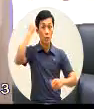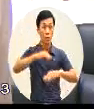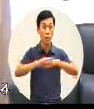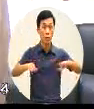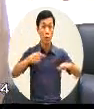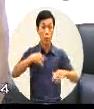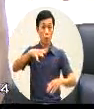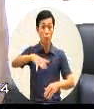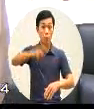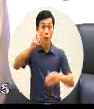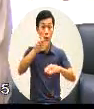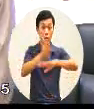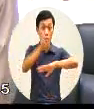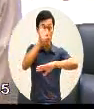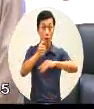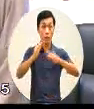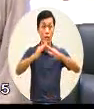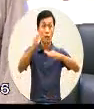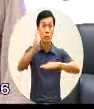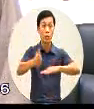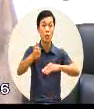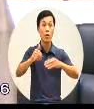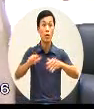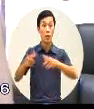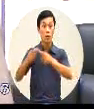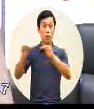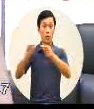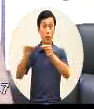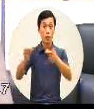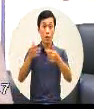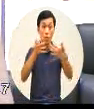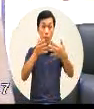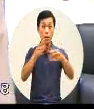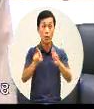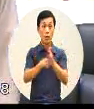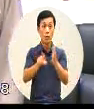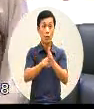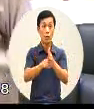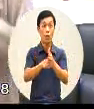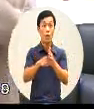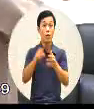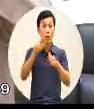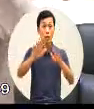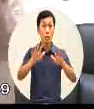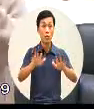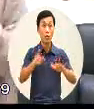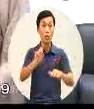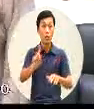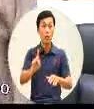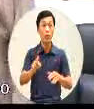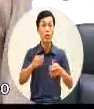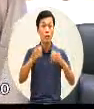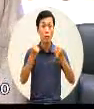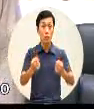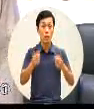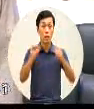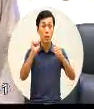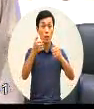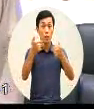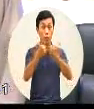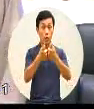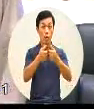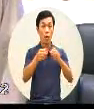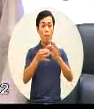边先跟咱感谢市长一个在本县总集训的时阵有在讲我去教，因为即马吼在议会讲的无关